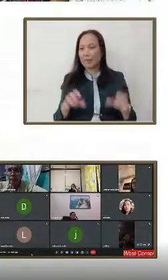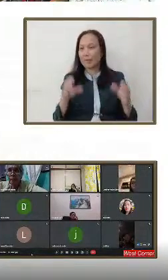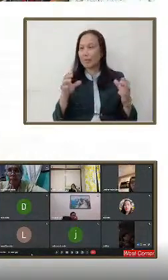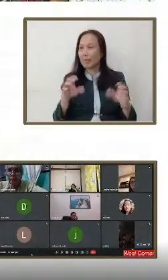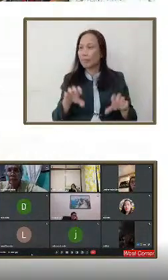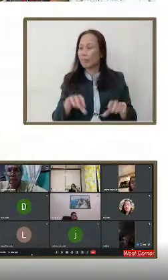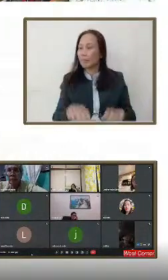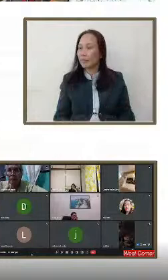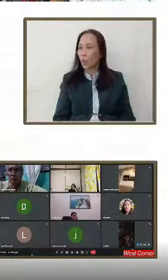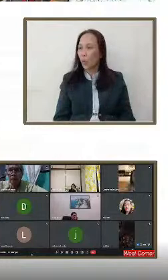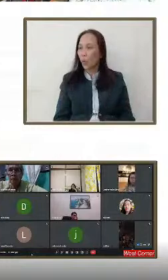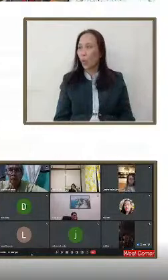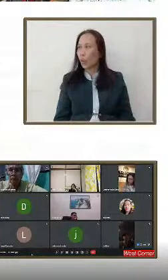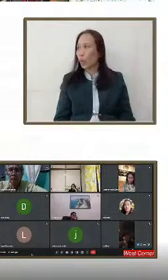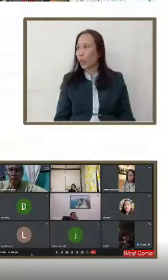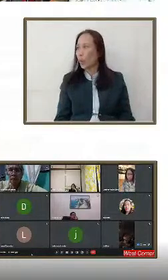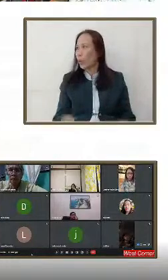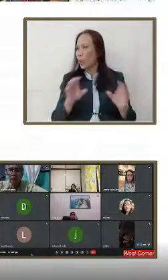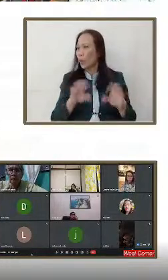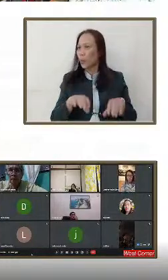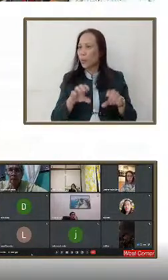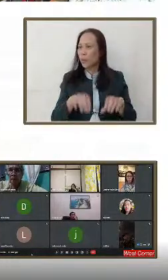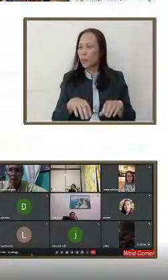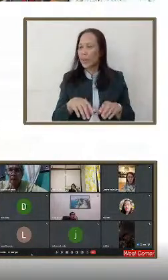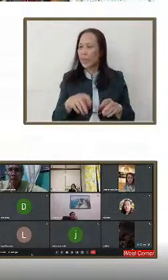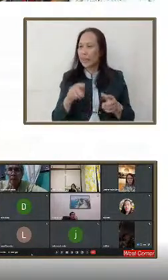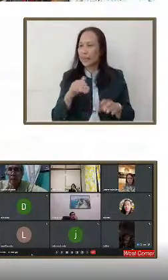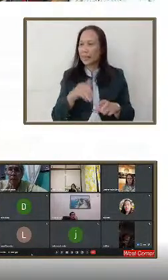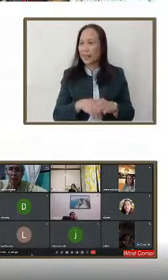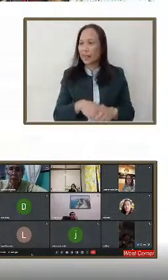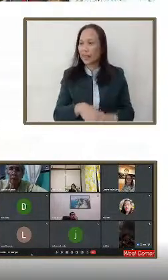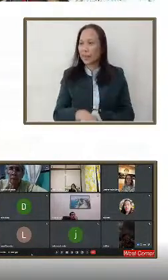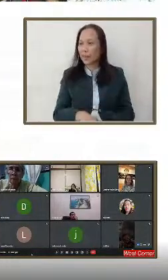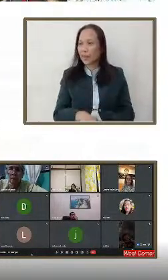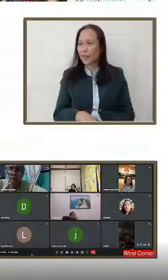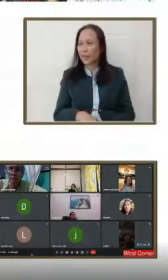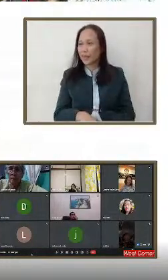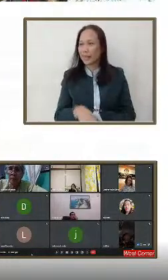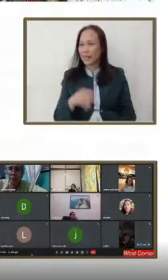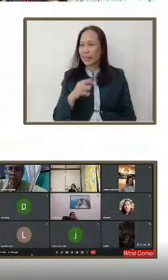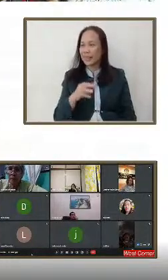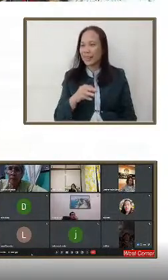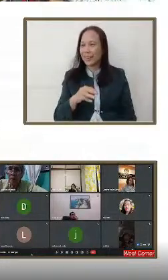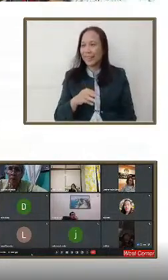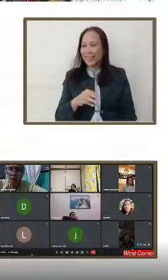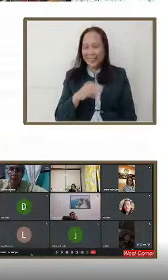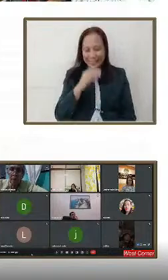sa Myanmar. Okay. Siguro may mga Bible students na gusto sumama doon.